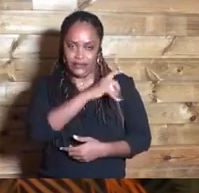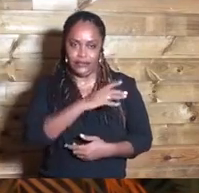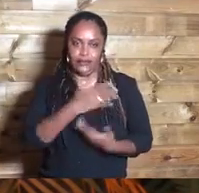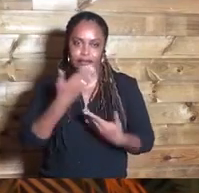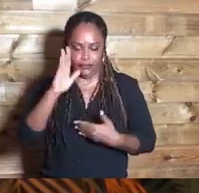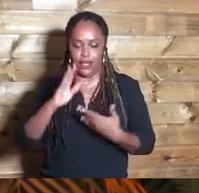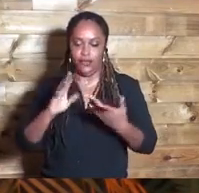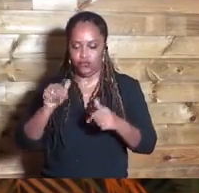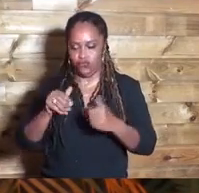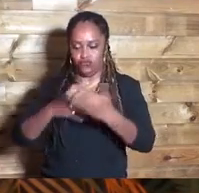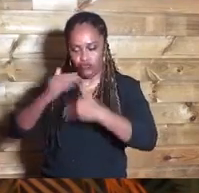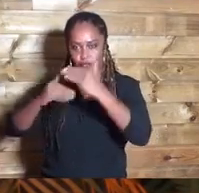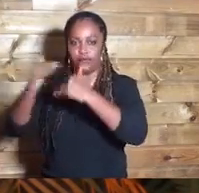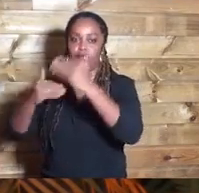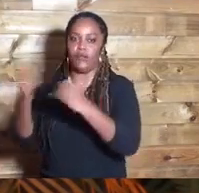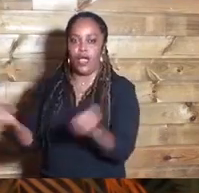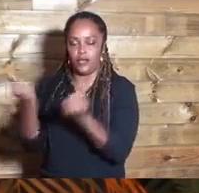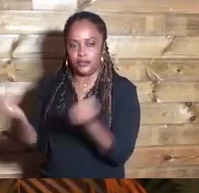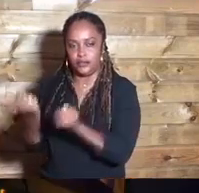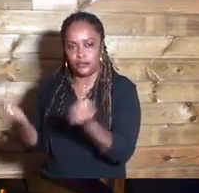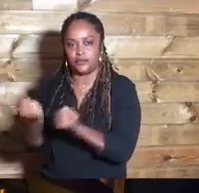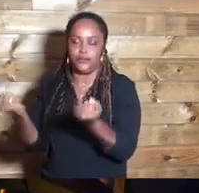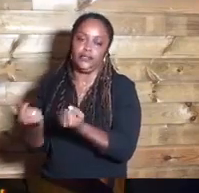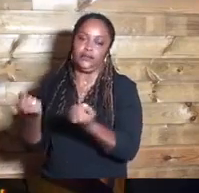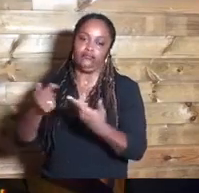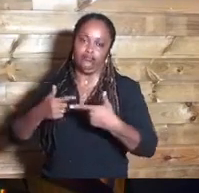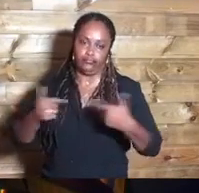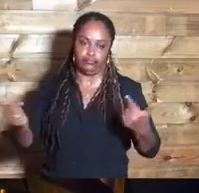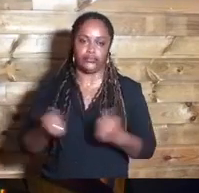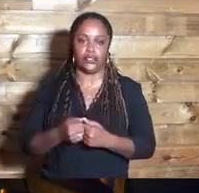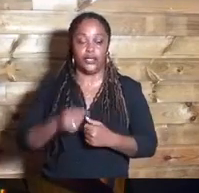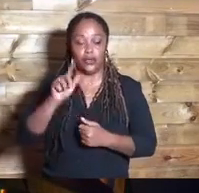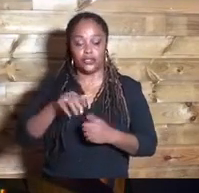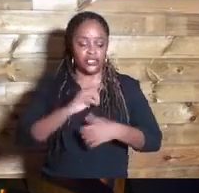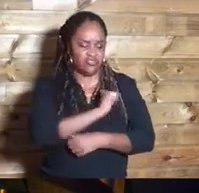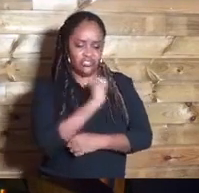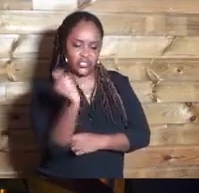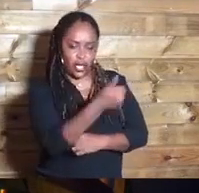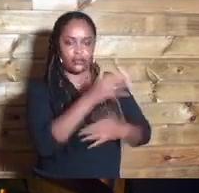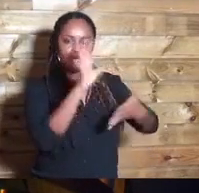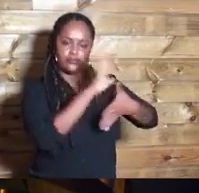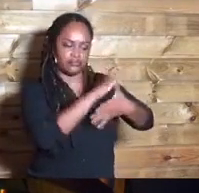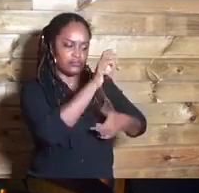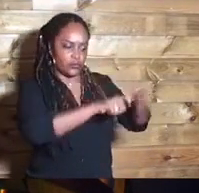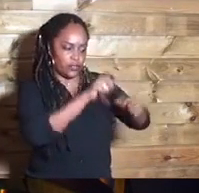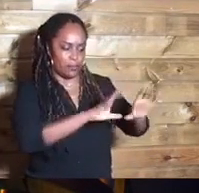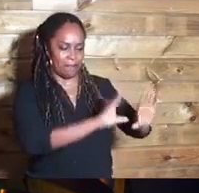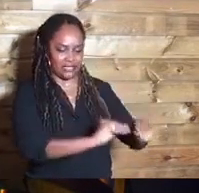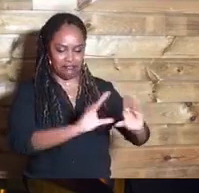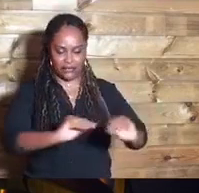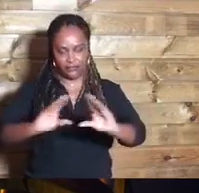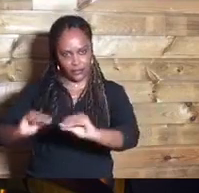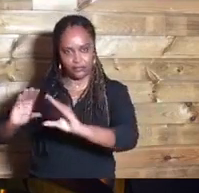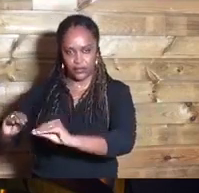nous. Ambition en nous qui c'est des ambitions collectives. Fait que chaque Guadeloupéen, chaque Guadeloupéenne trouve place dans la